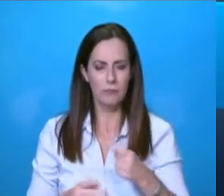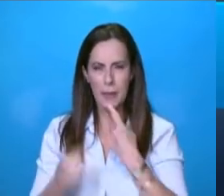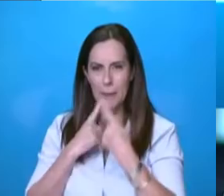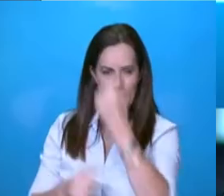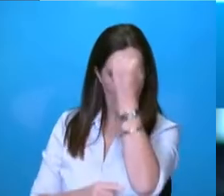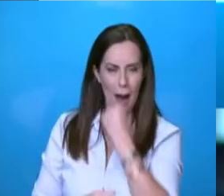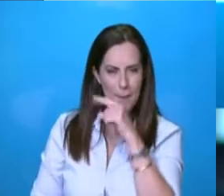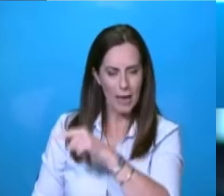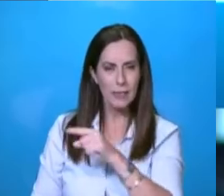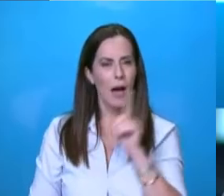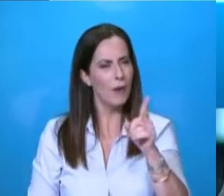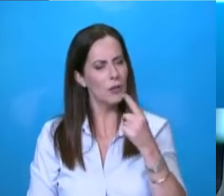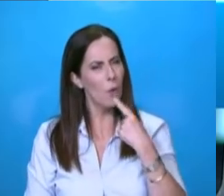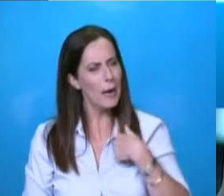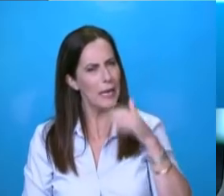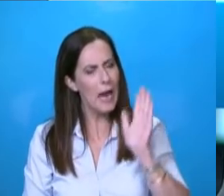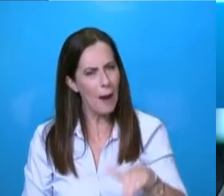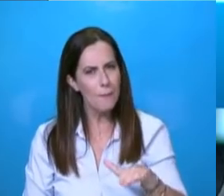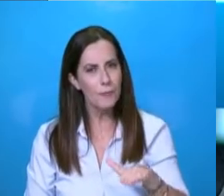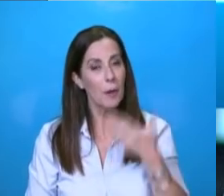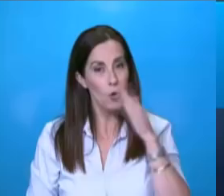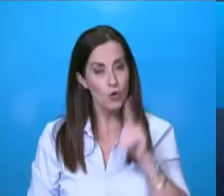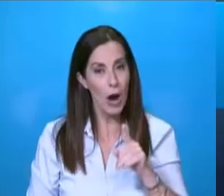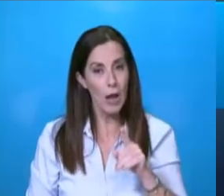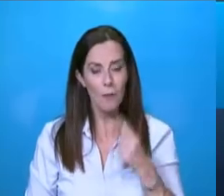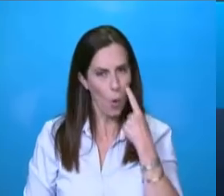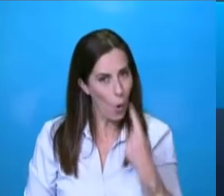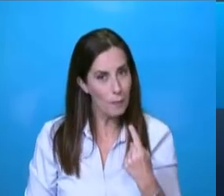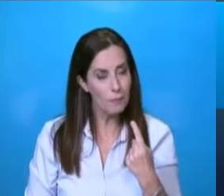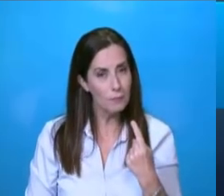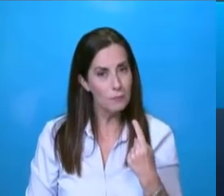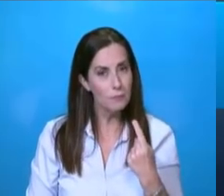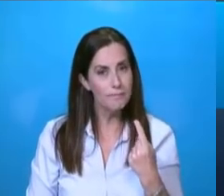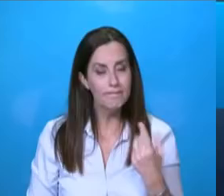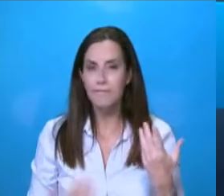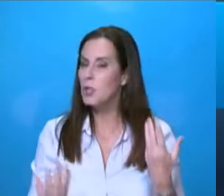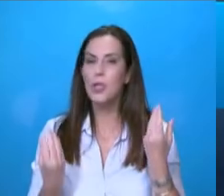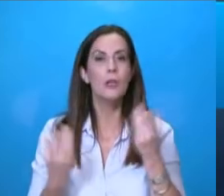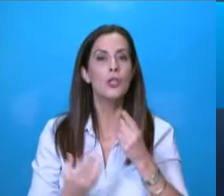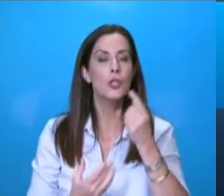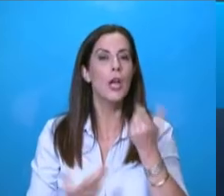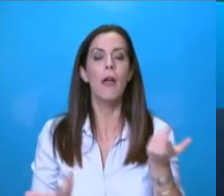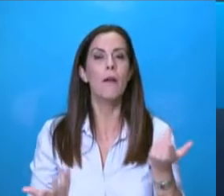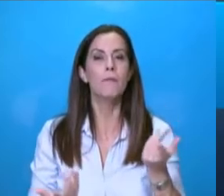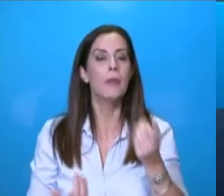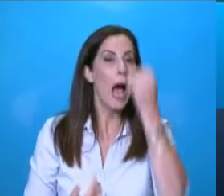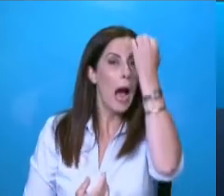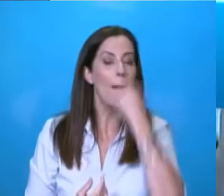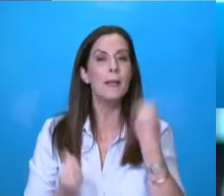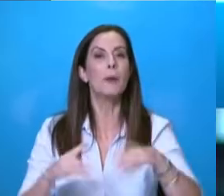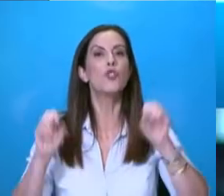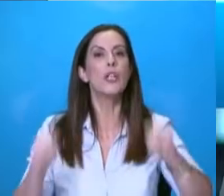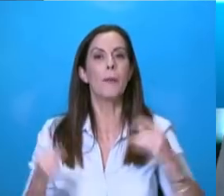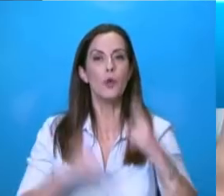חמאס ברצועה, אבל אתה מספר לנו ערב שבירושלים מזהים מה שנראה כמו אובדן שליטה של חמאס בנעשה ברצועה. כן,